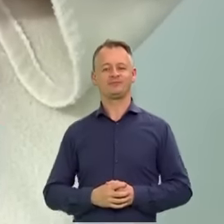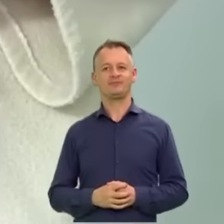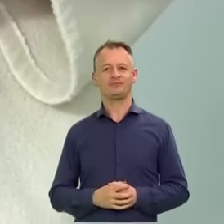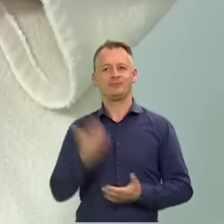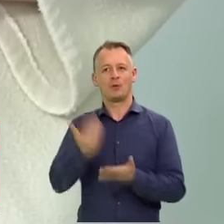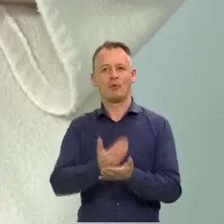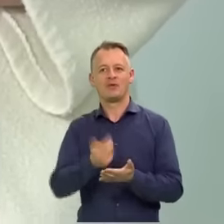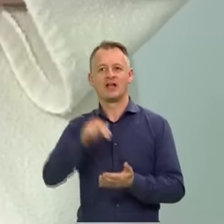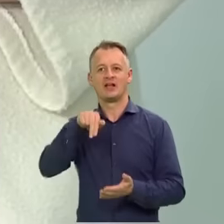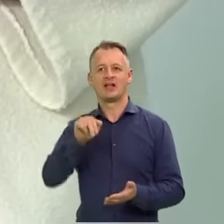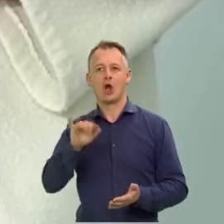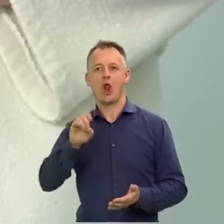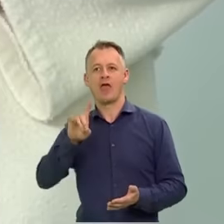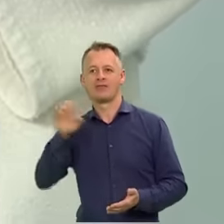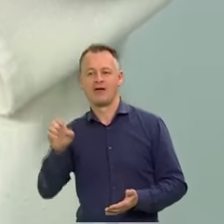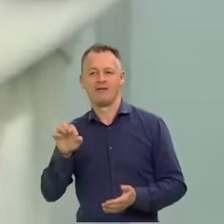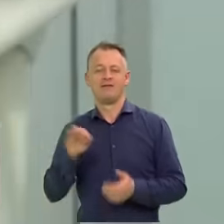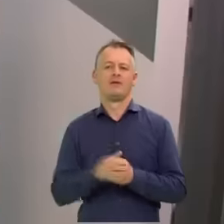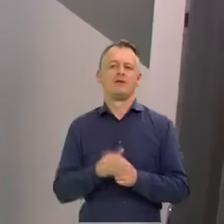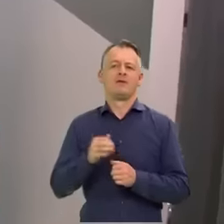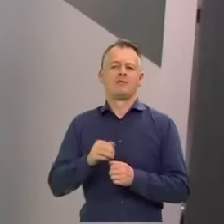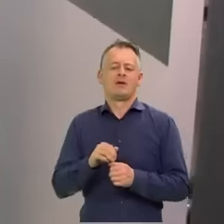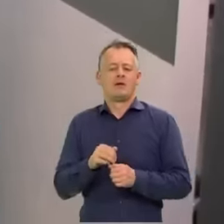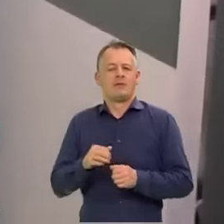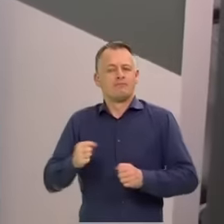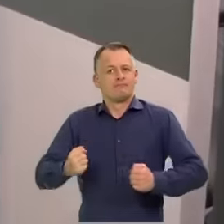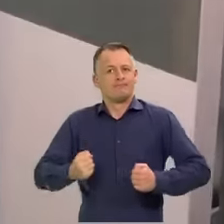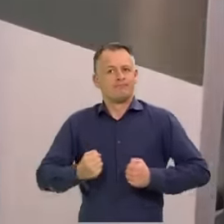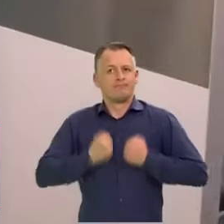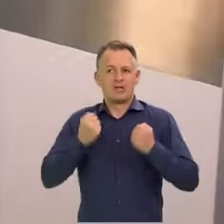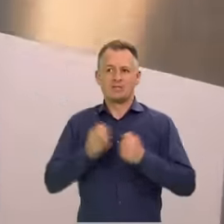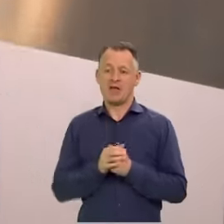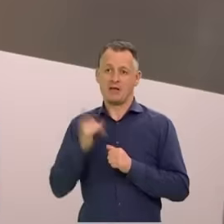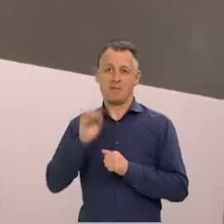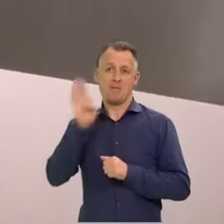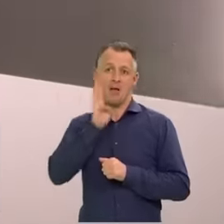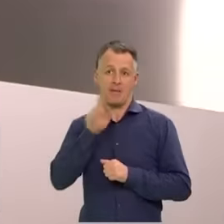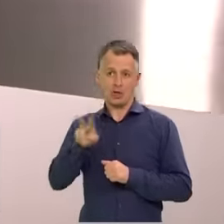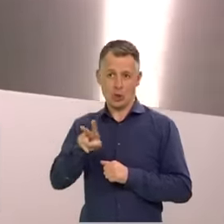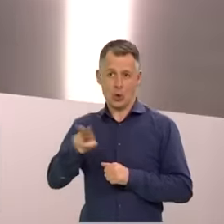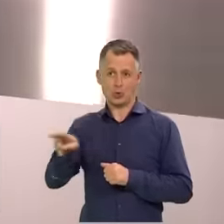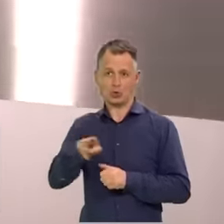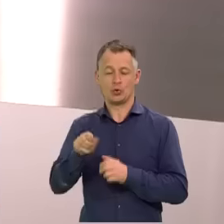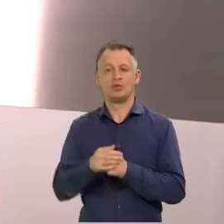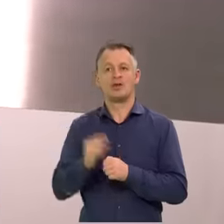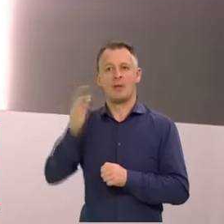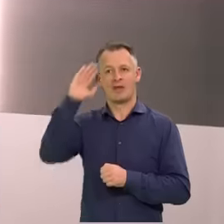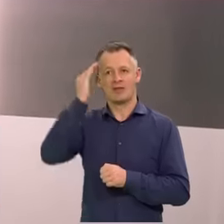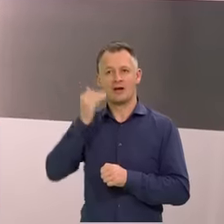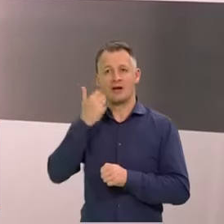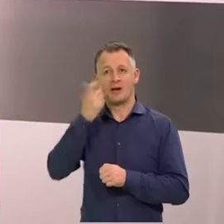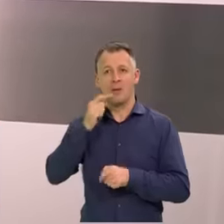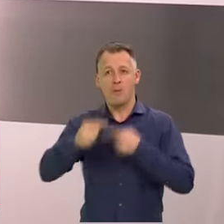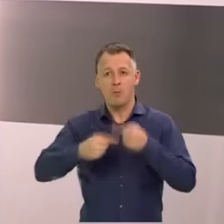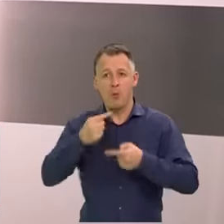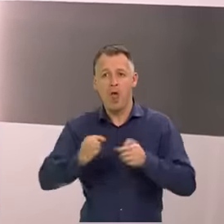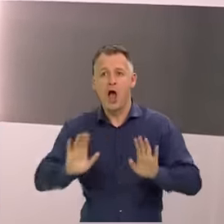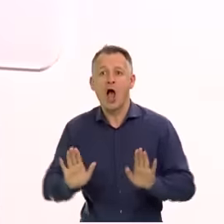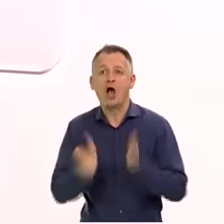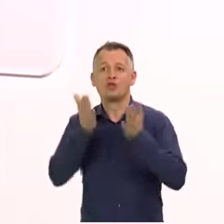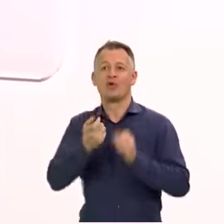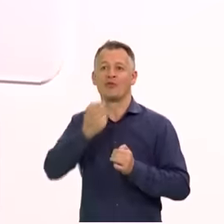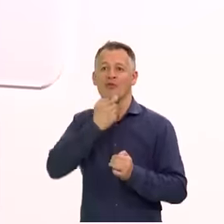Povestea Nicoletei este una cutremurătoare. Mama celor două surori își amintește cu durere de momentul când boala fiicei a debutat la o